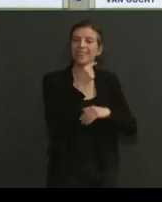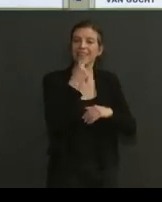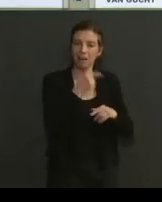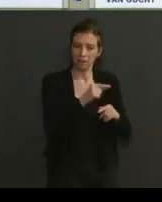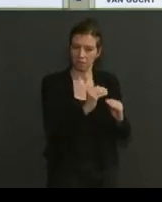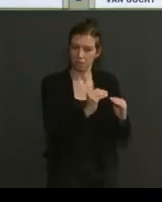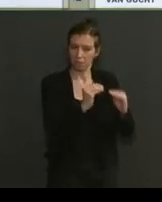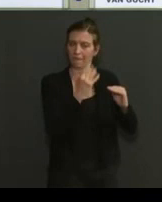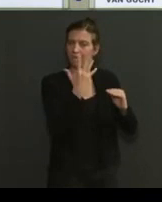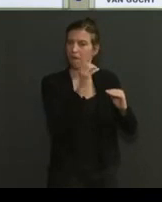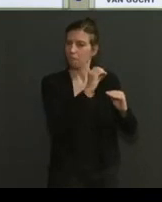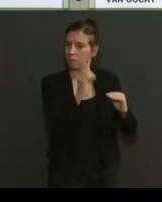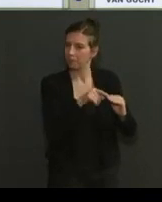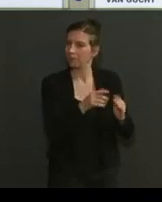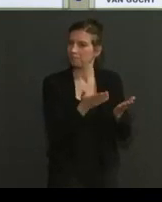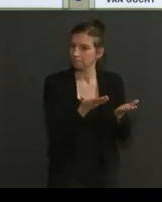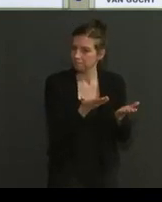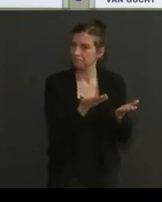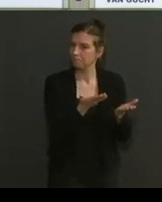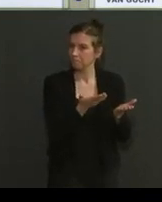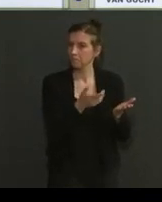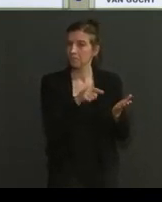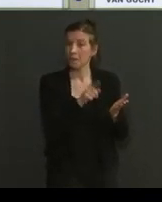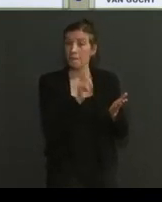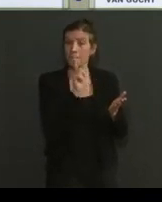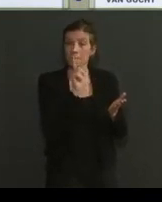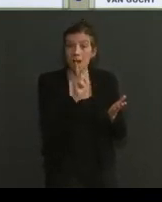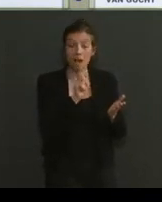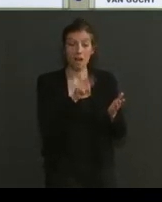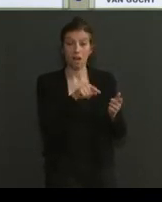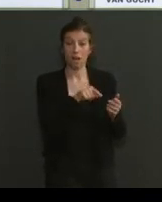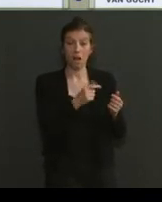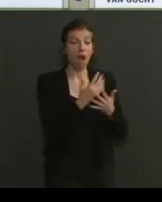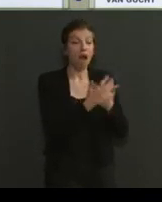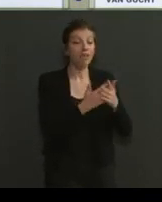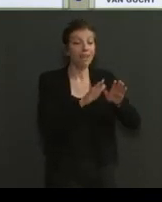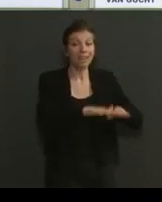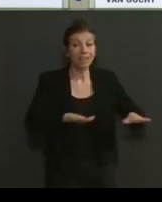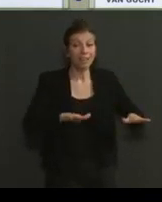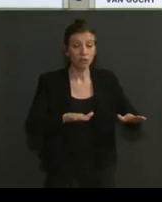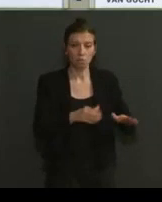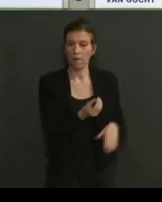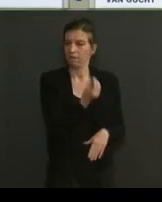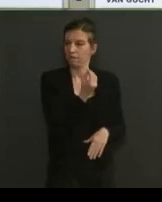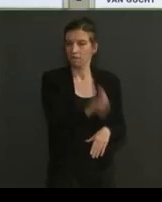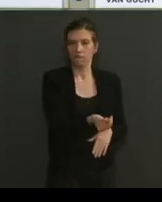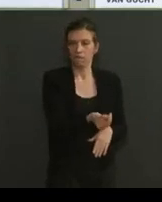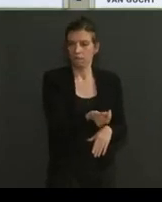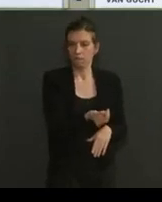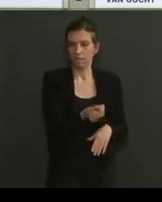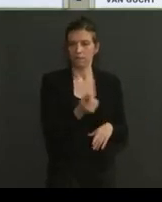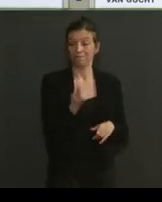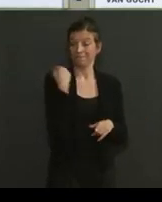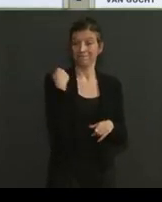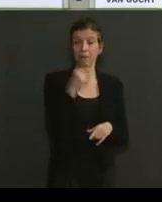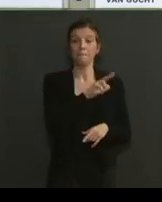Het blijft echter nog steeds om hele lage aantallen gaan bij die kinderen. Sinds maandag 23 november werden